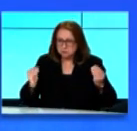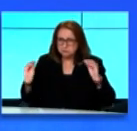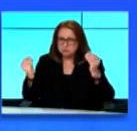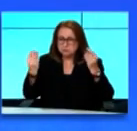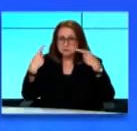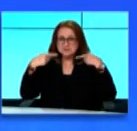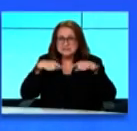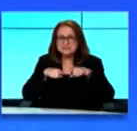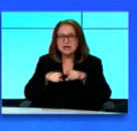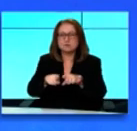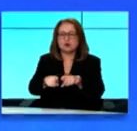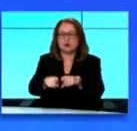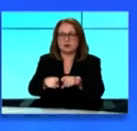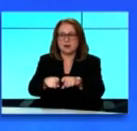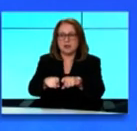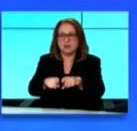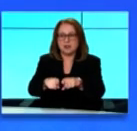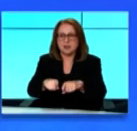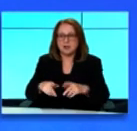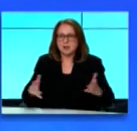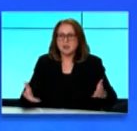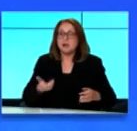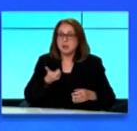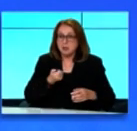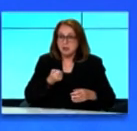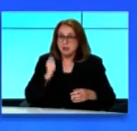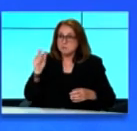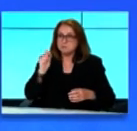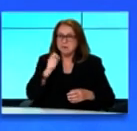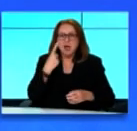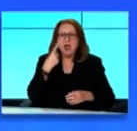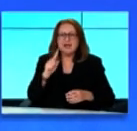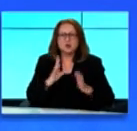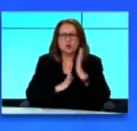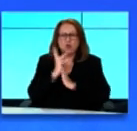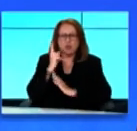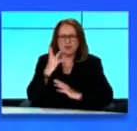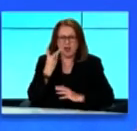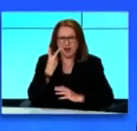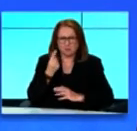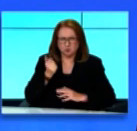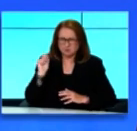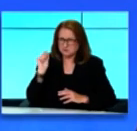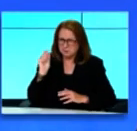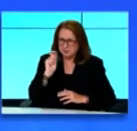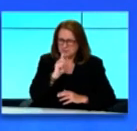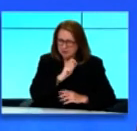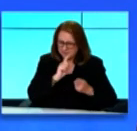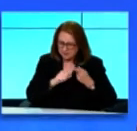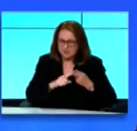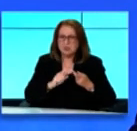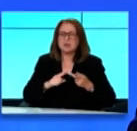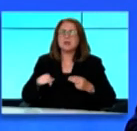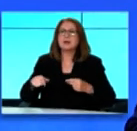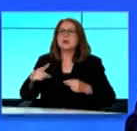112, η ουσιαστικά επανίδρυση της πολιτικής προστασίας από το 0, αλλά και η διεθνής πλέον